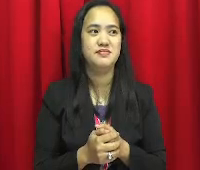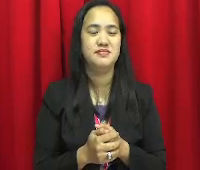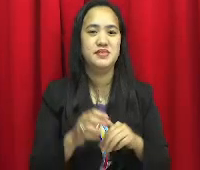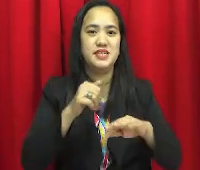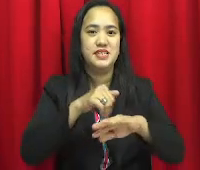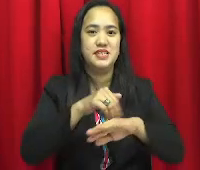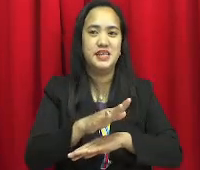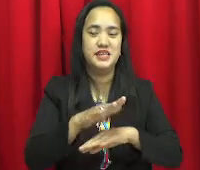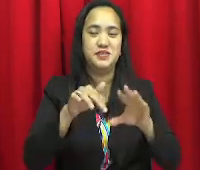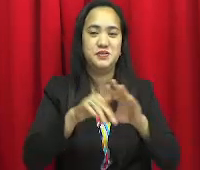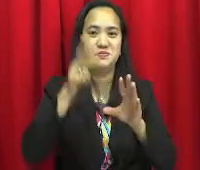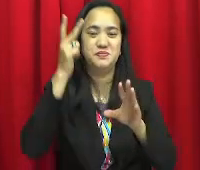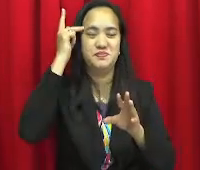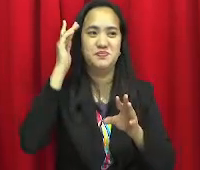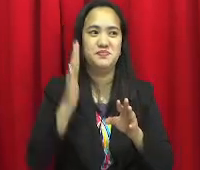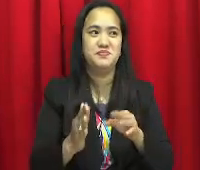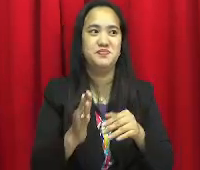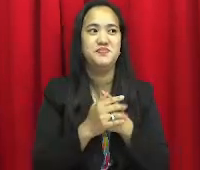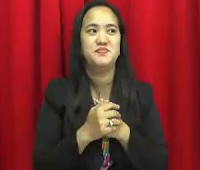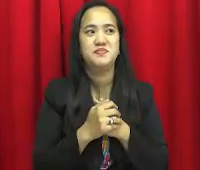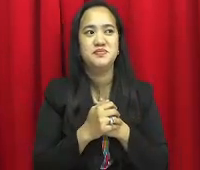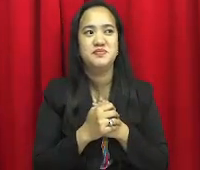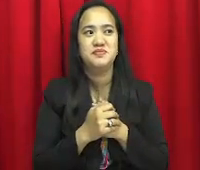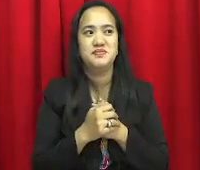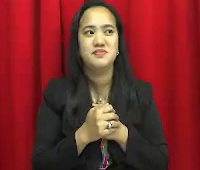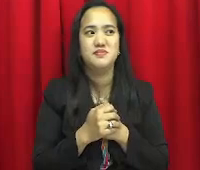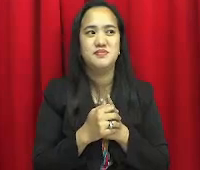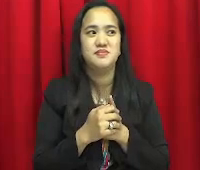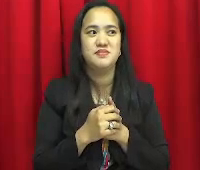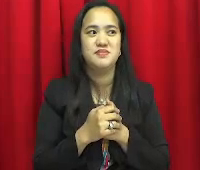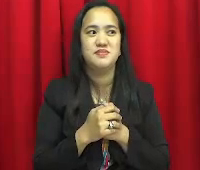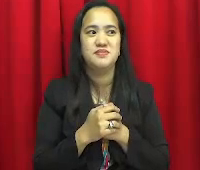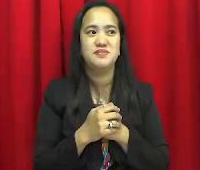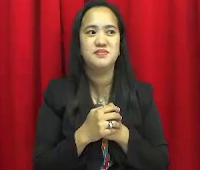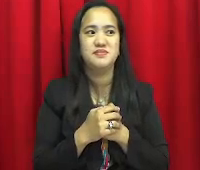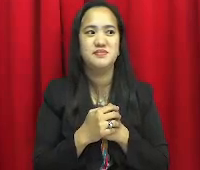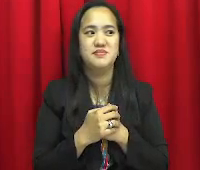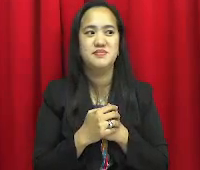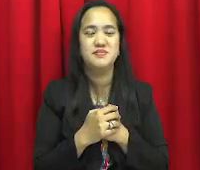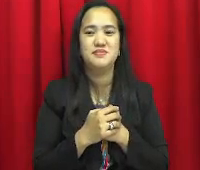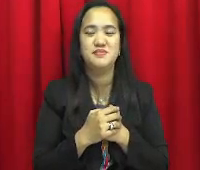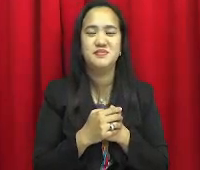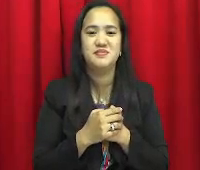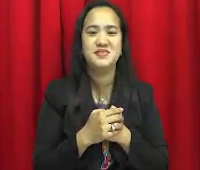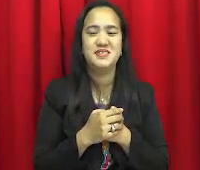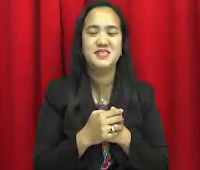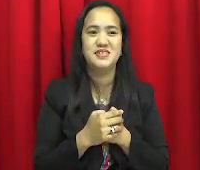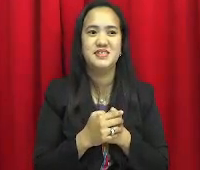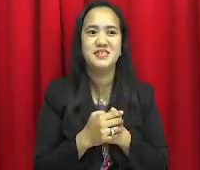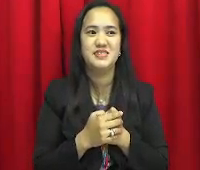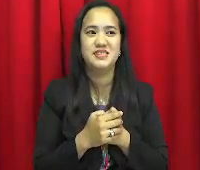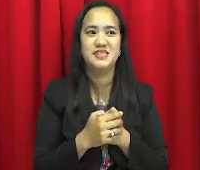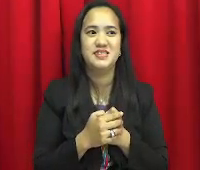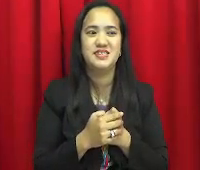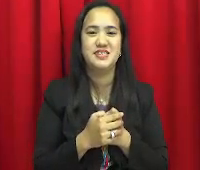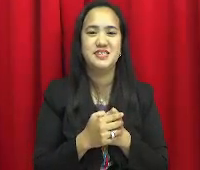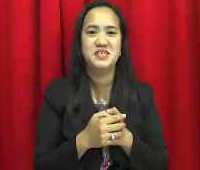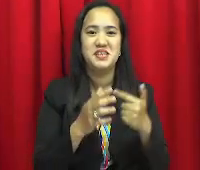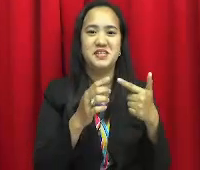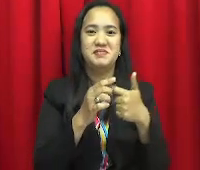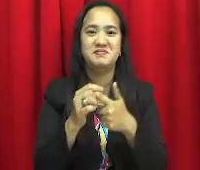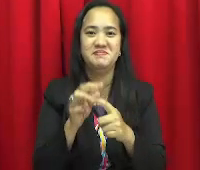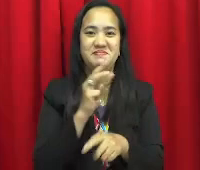sa pastor niya. Ipapadala. Kasi yung pastor niya, yun yung special ministry niya. Mag-divide ng church.